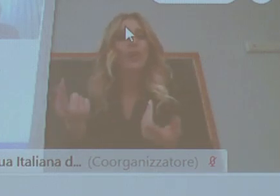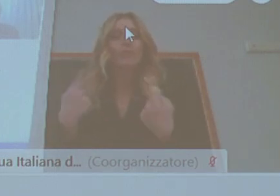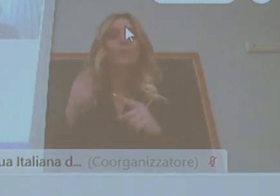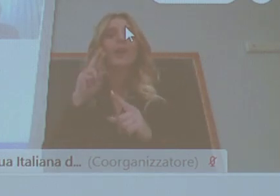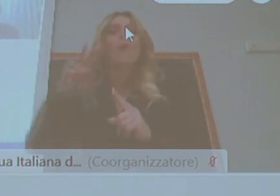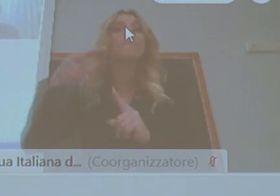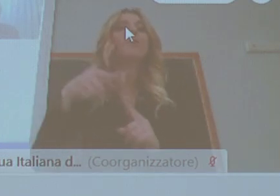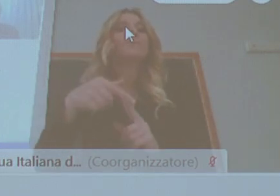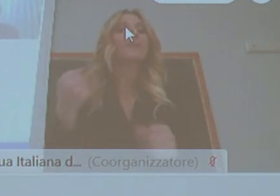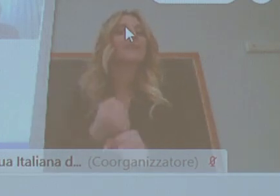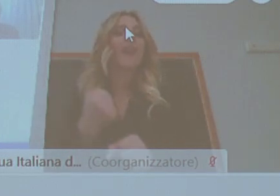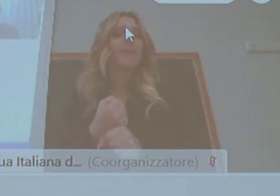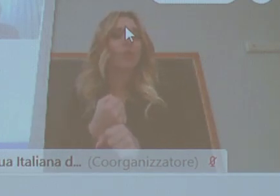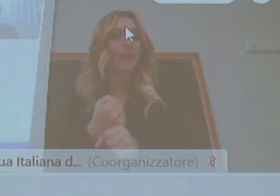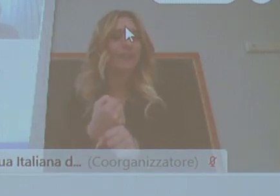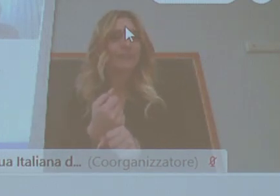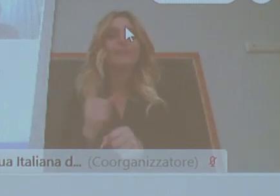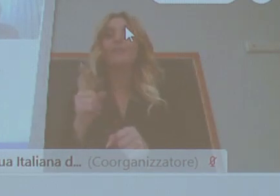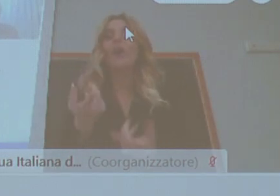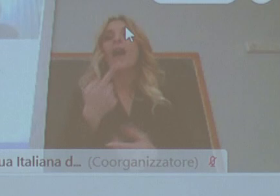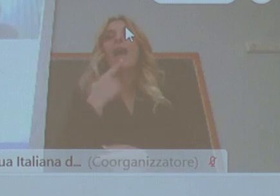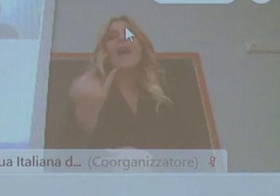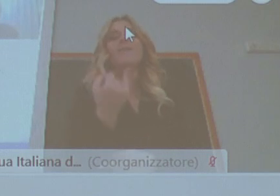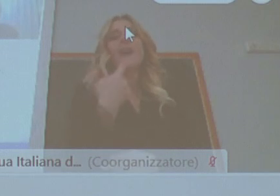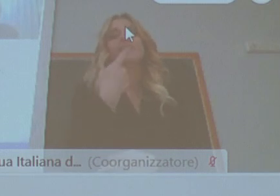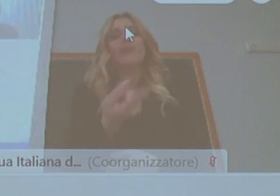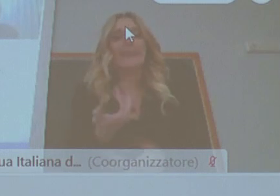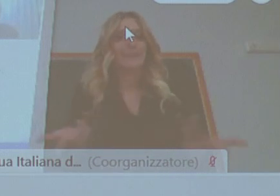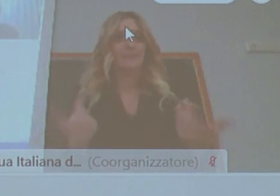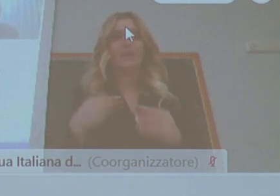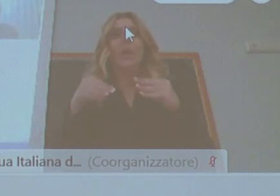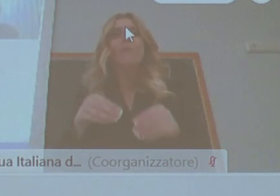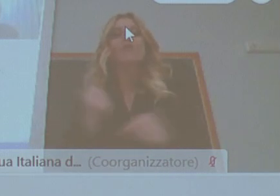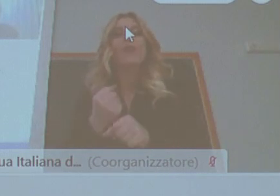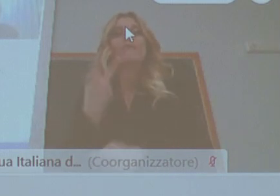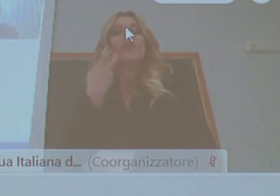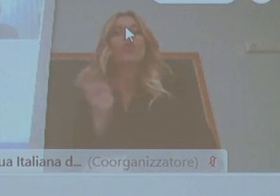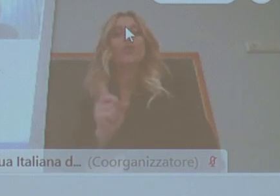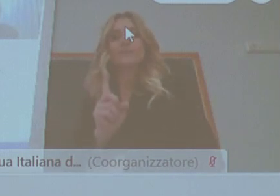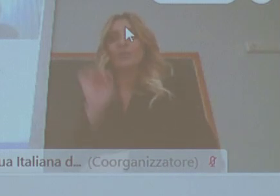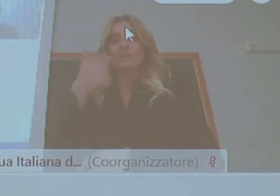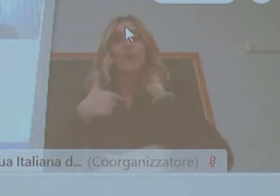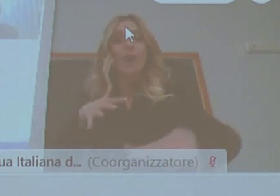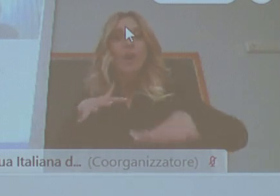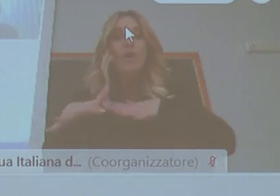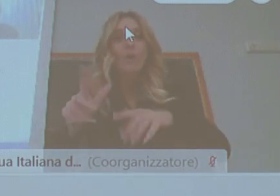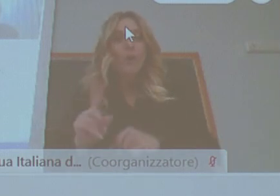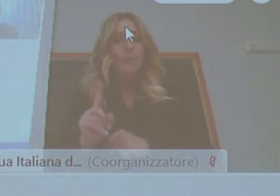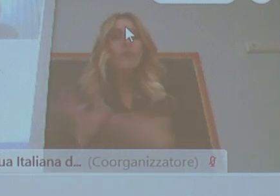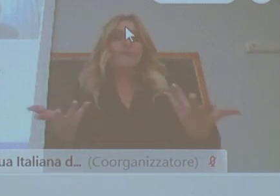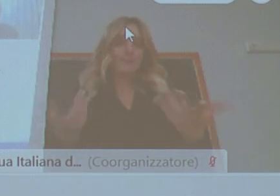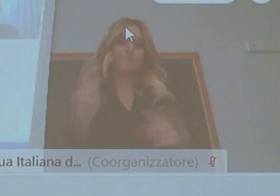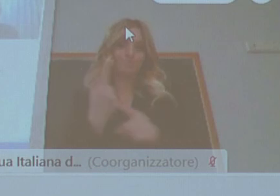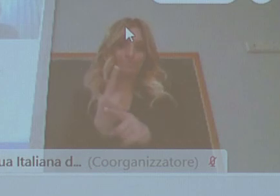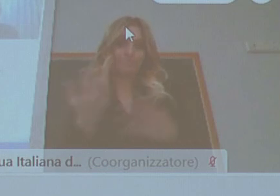prospettive lavorative, poi è facile dire il posto di lavoro non lo trovo, però se non mi do da fare un attimino magari, no,